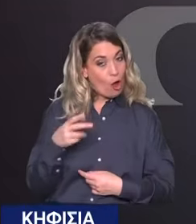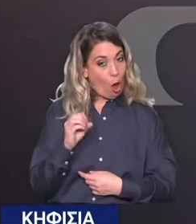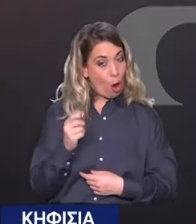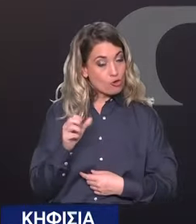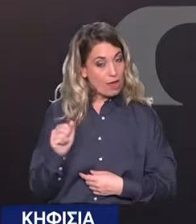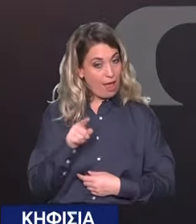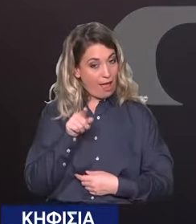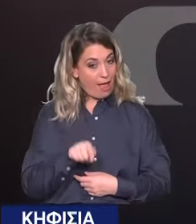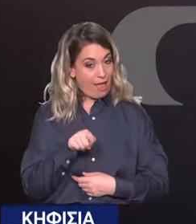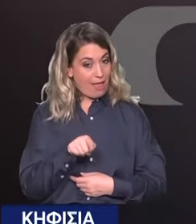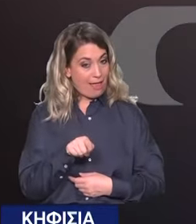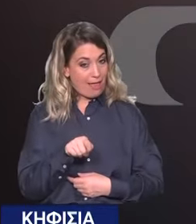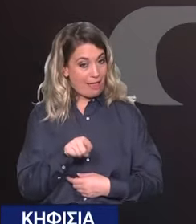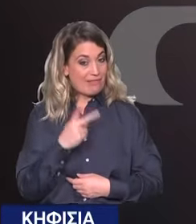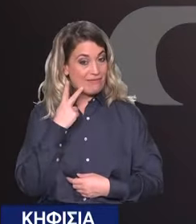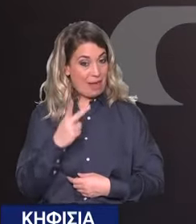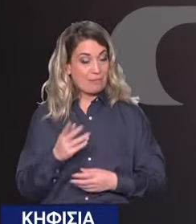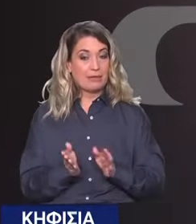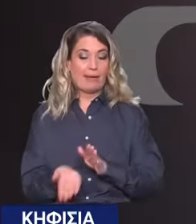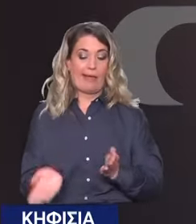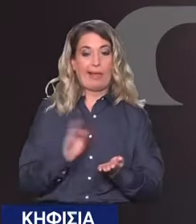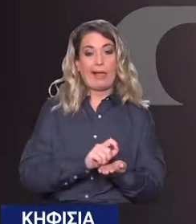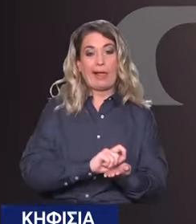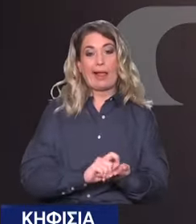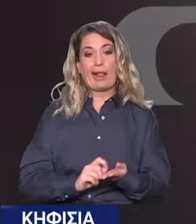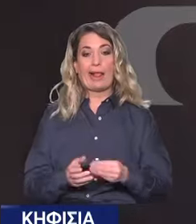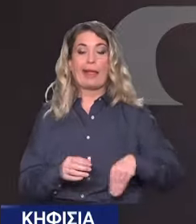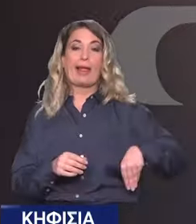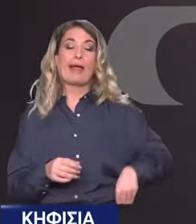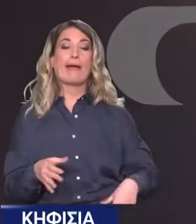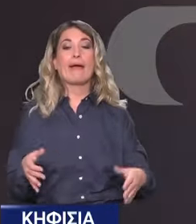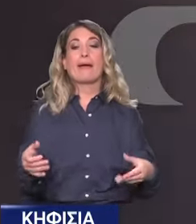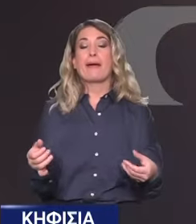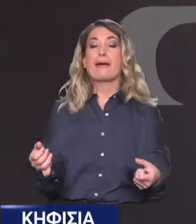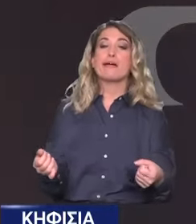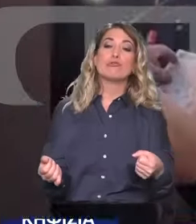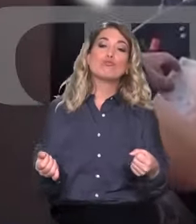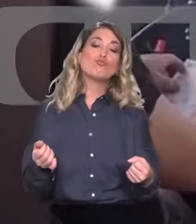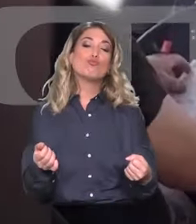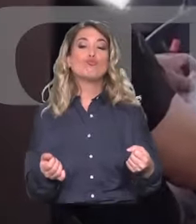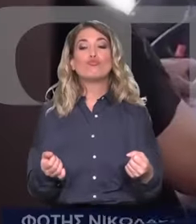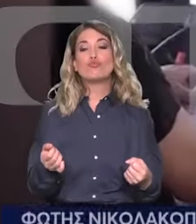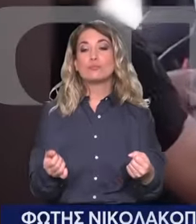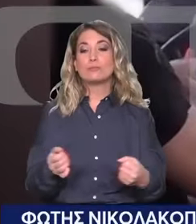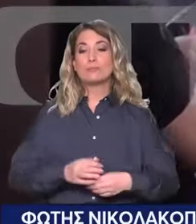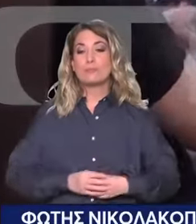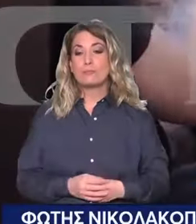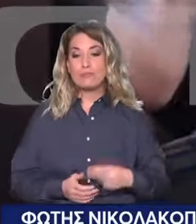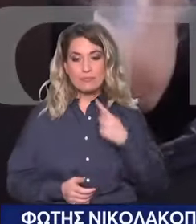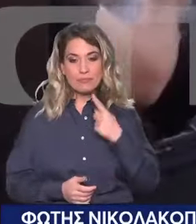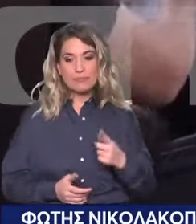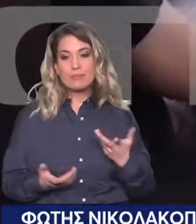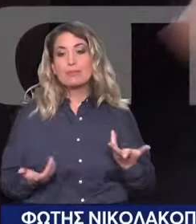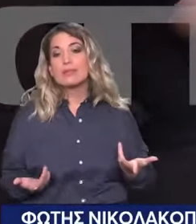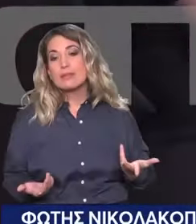σημειώνει και εδώ τον βλέπουμε να κρεμάει το στυλό να κλείνει το σταυρόλεξο που αφήνει δίπλα στο παράθυρο και να συνεχίζει δεν ξέρω αν είναι σταυρόλεξο γιατί μείς όπως σας